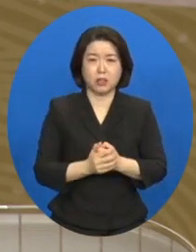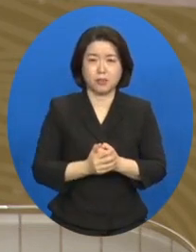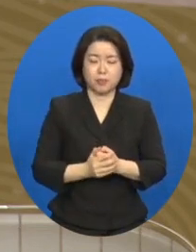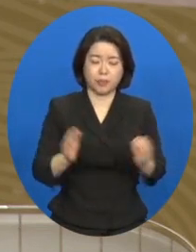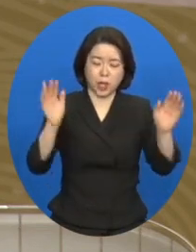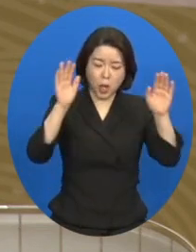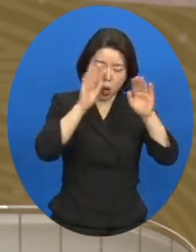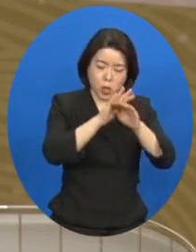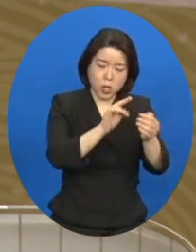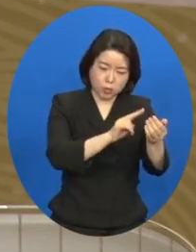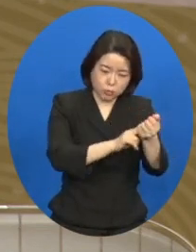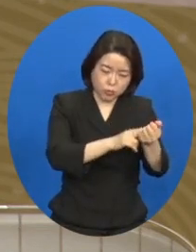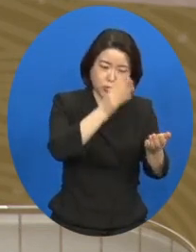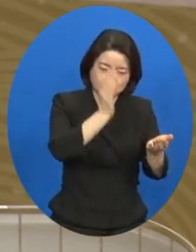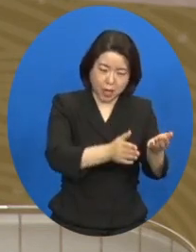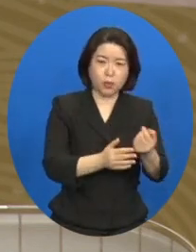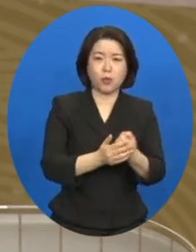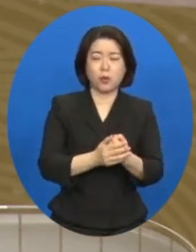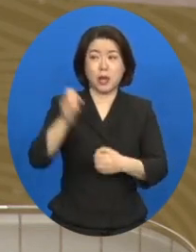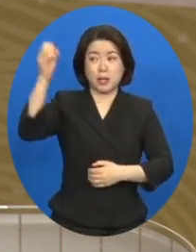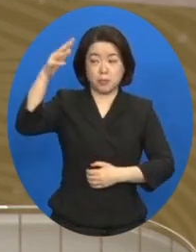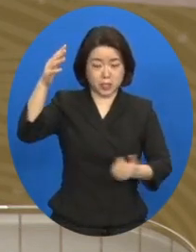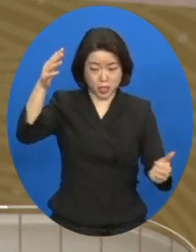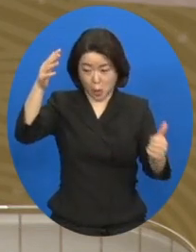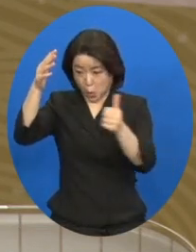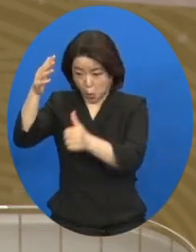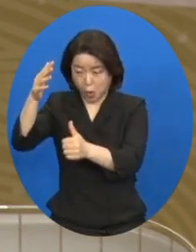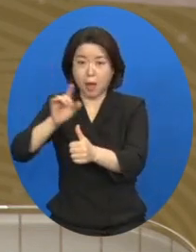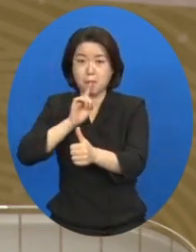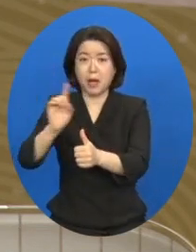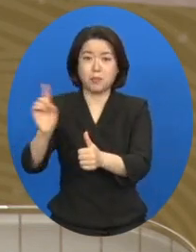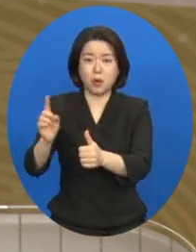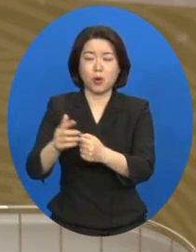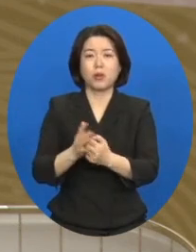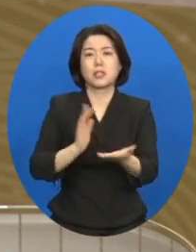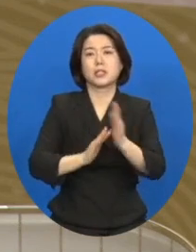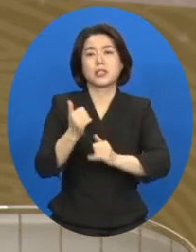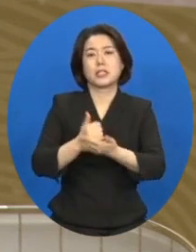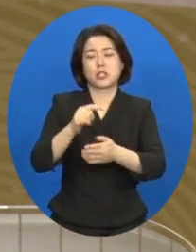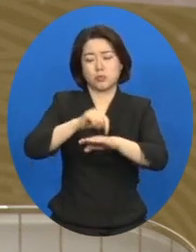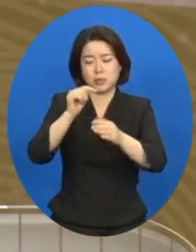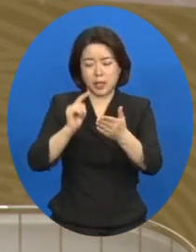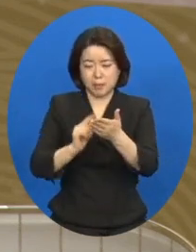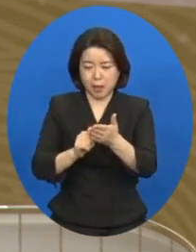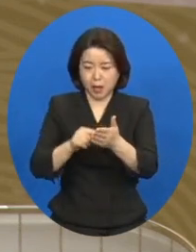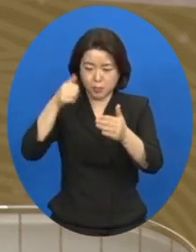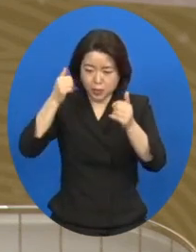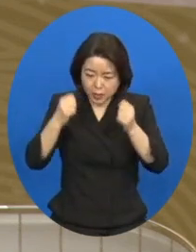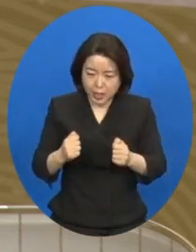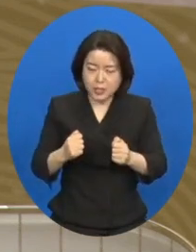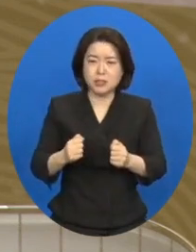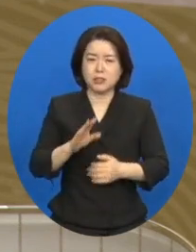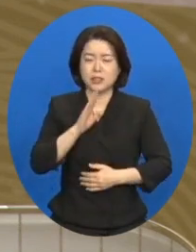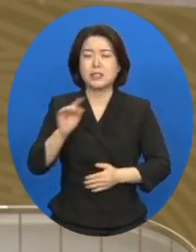말고 빛 가운데 나오라는 이야기는 예수님 내 마음에 계신 것을 진짜 믿고 살자는